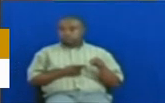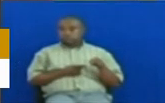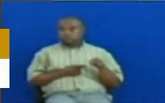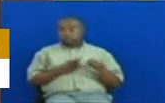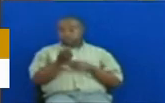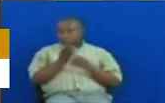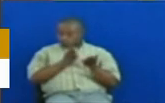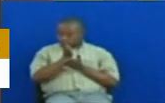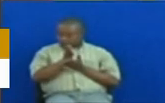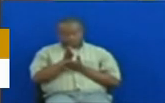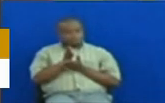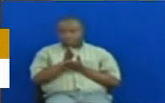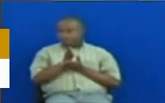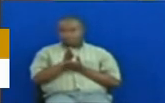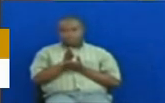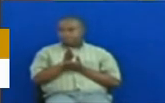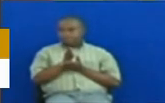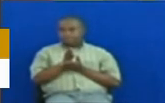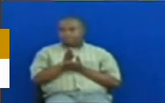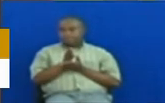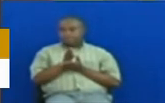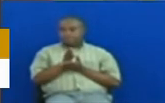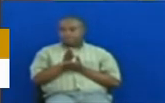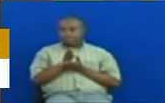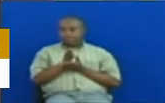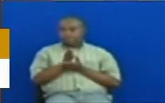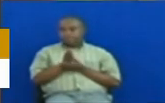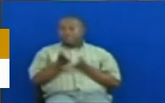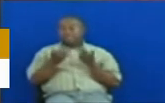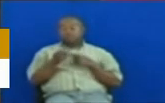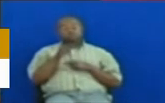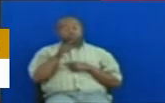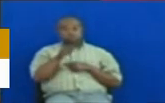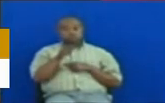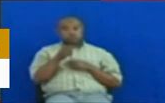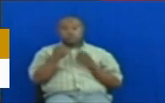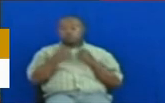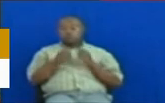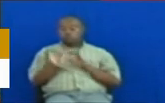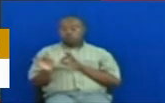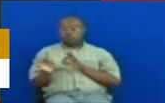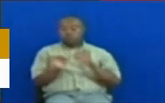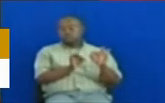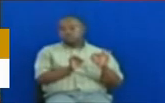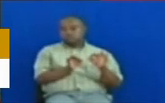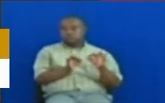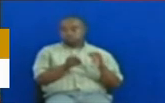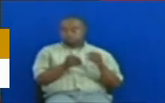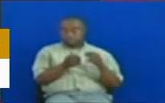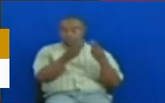haikupita, na kwa hiyo kutakuwa na ugumu kuhamishia hayo majukumu kwenye kifungu